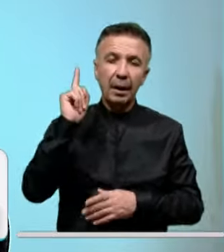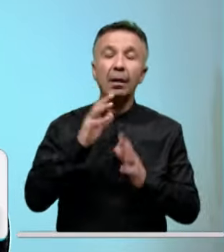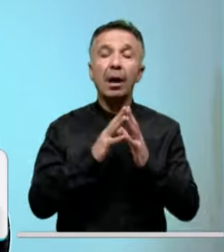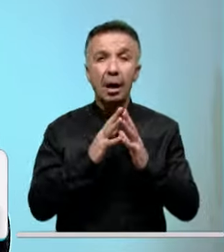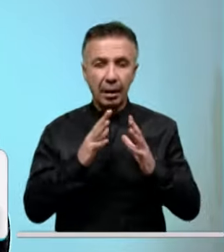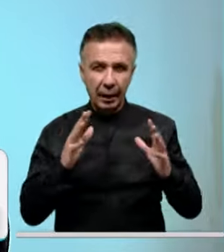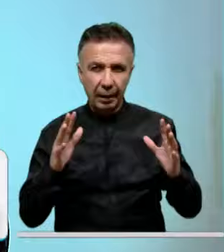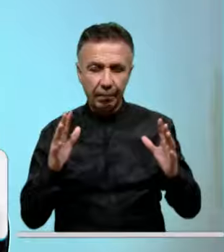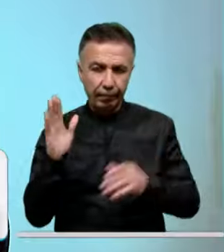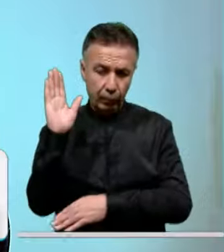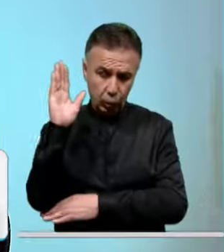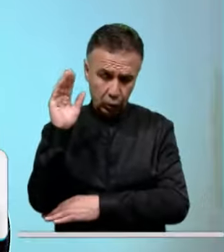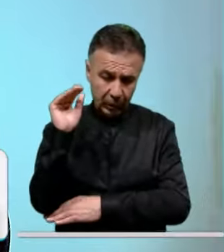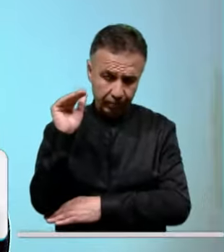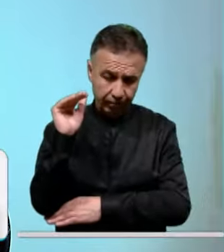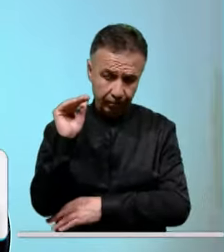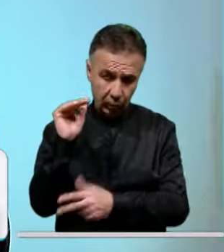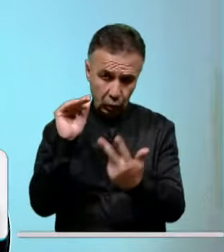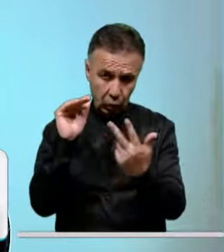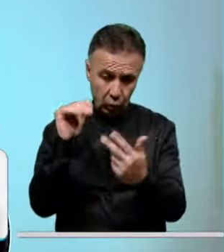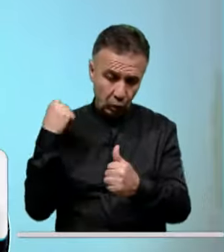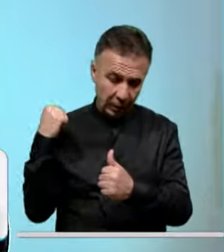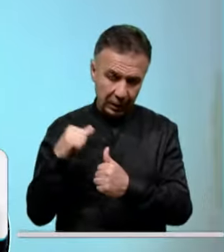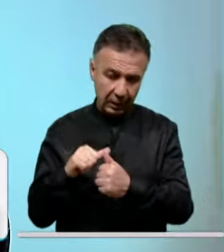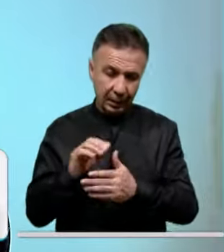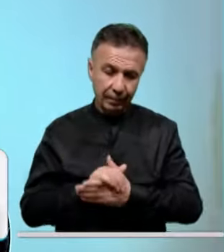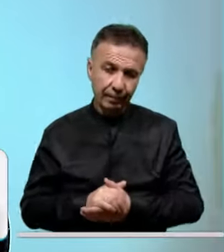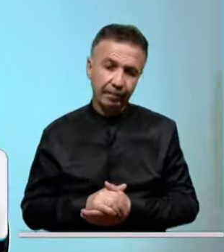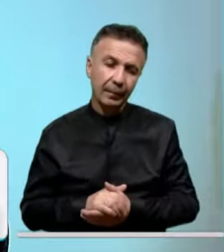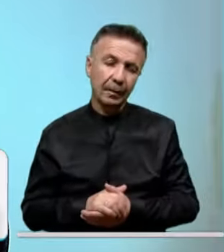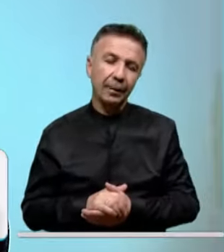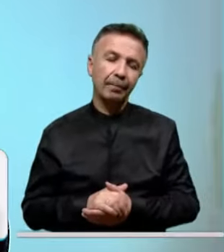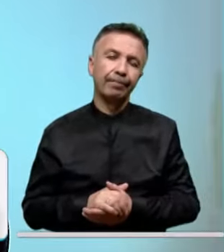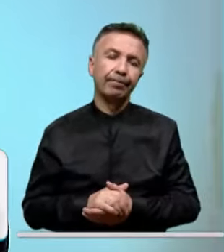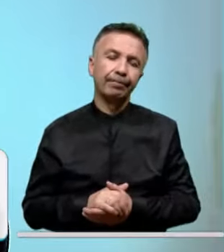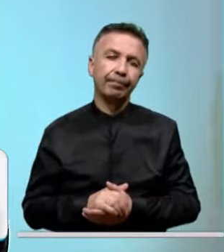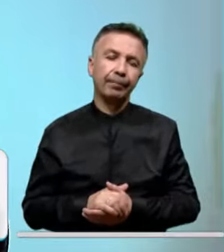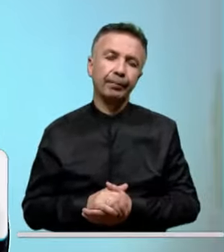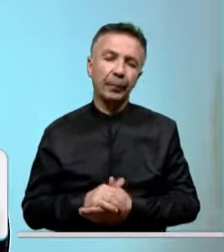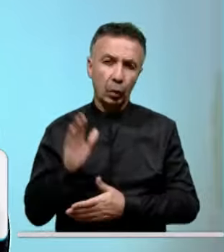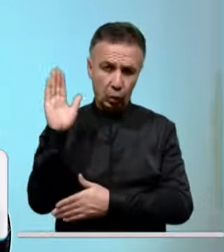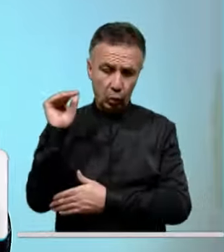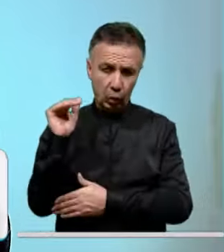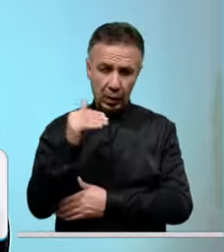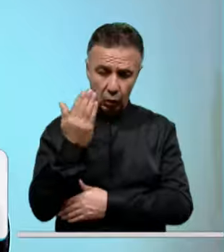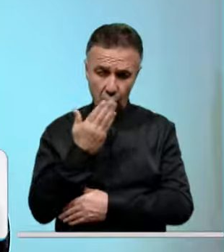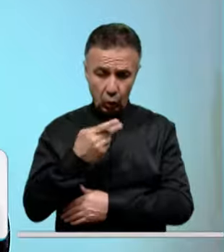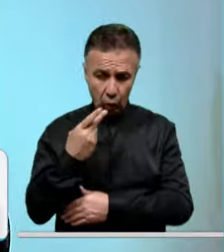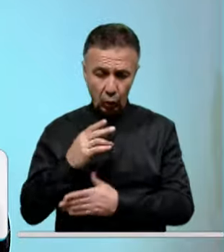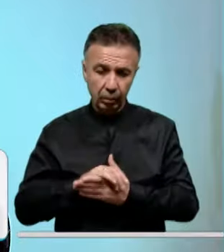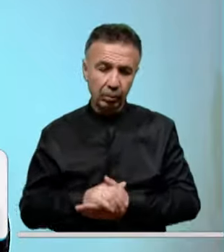rükû'ikum bunu rükûnuzda söyleyin. Subhane Rabbiyel Azim deyin. Daha